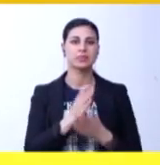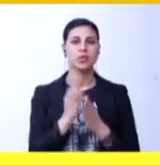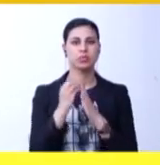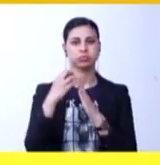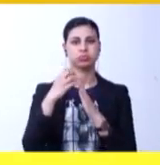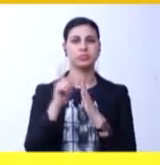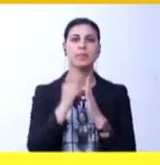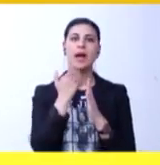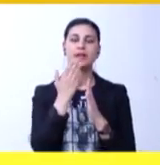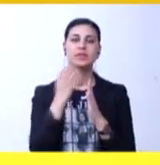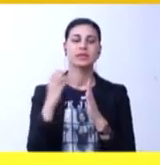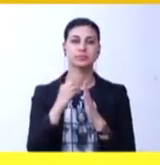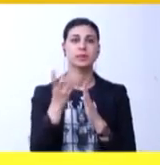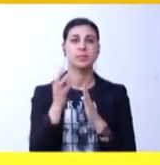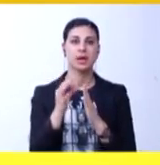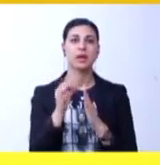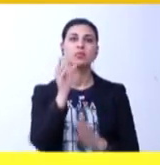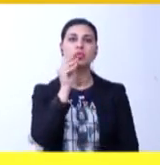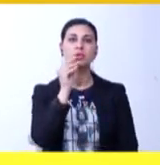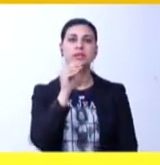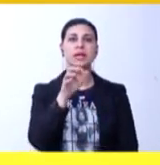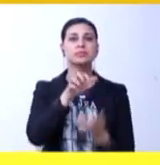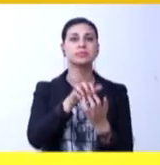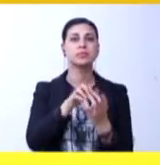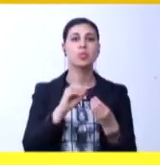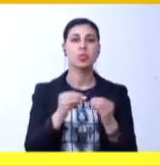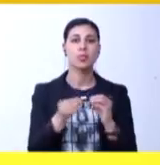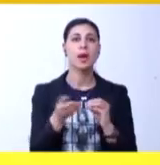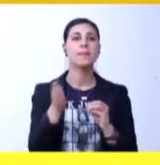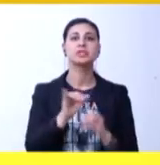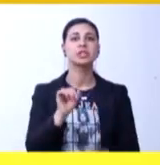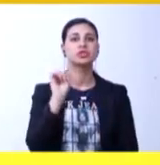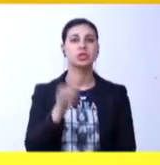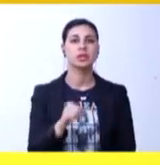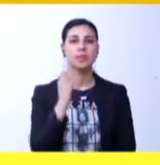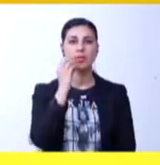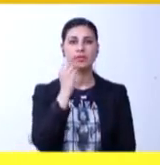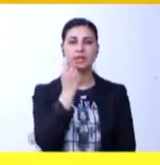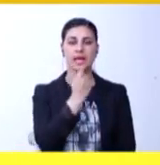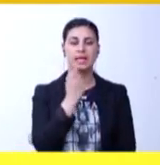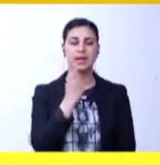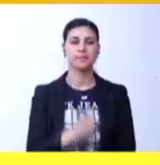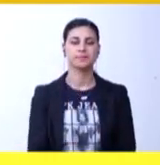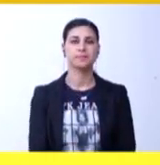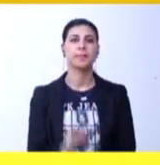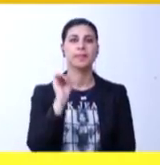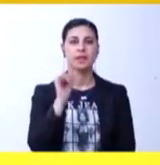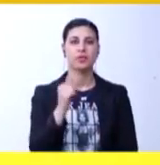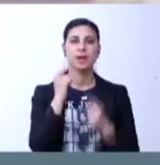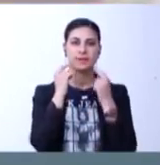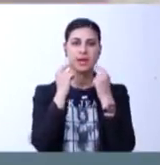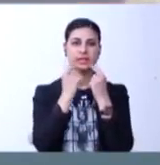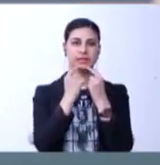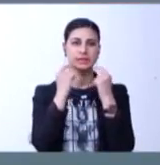გაღიზიანებულია და ადვილად მოხდება. მაგრამ როდესაც თანკბილვაა დარღვეული, მაშინ სად შეიძლება მოიკვნიტოთ ენა? შეიძლება გვერდითა